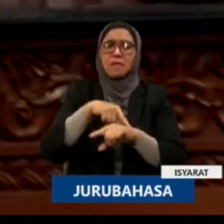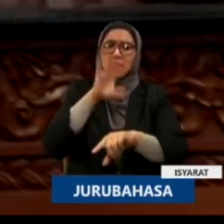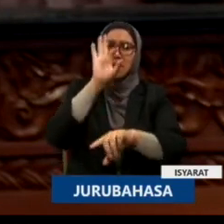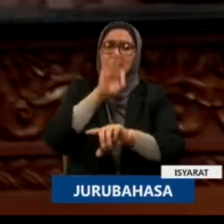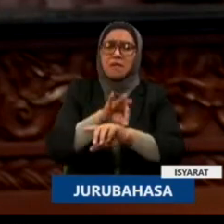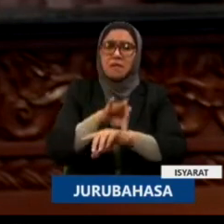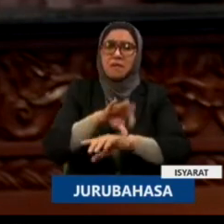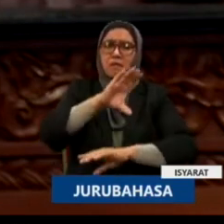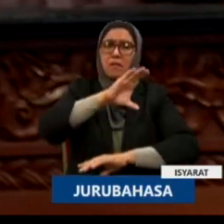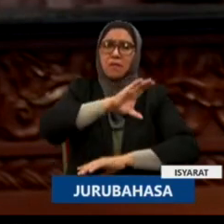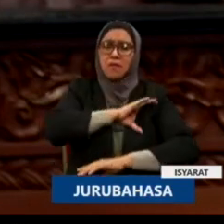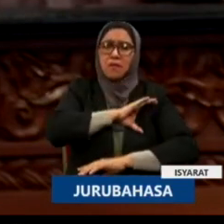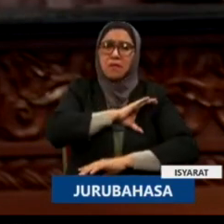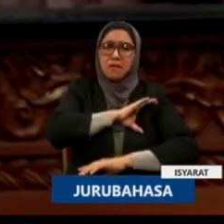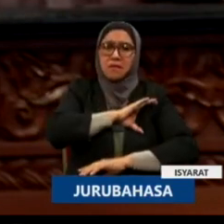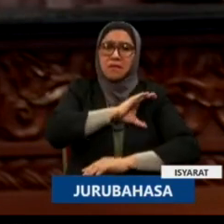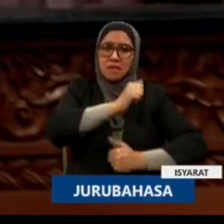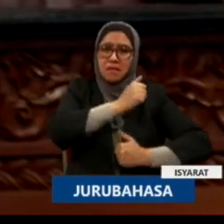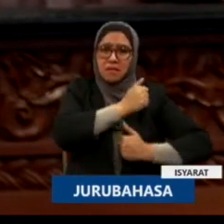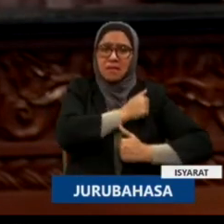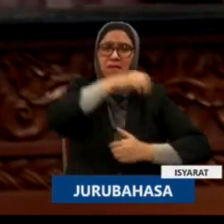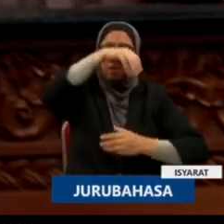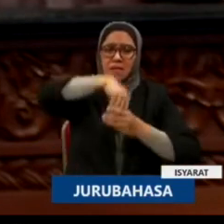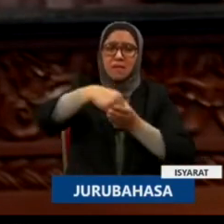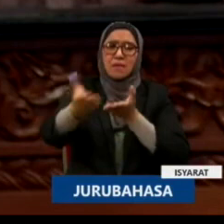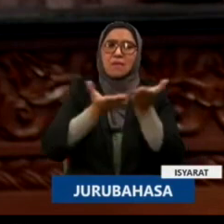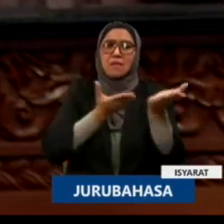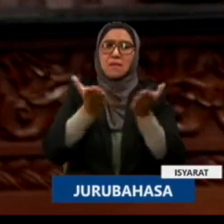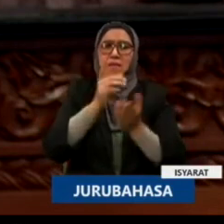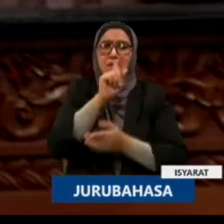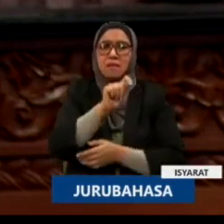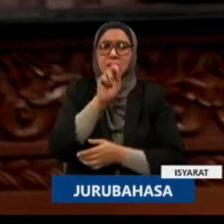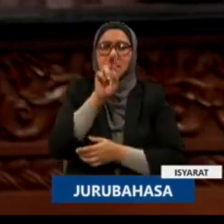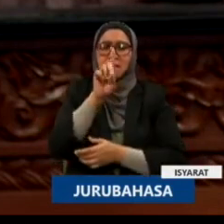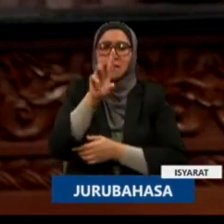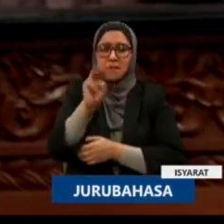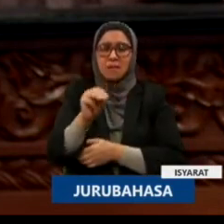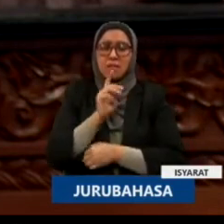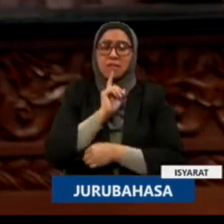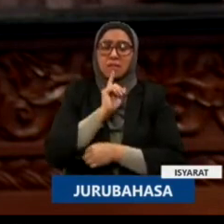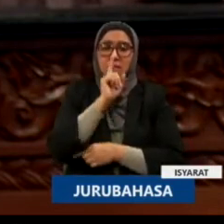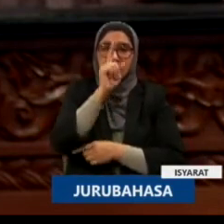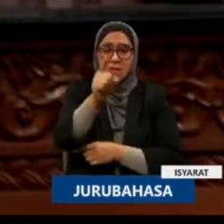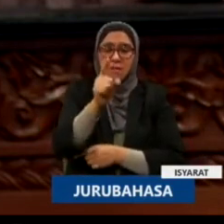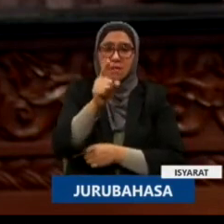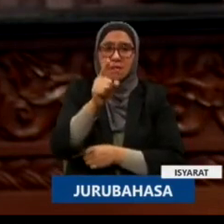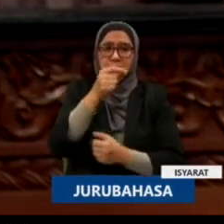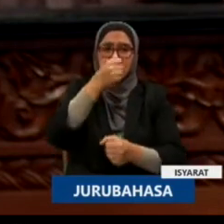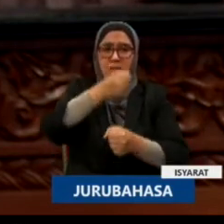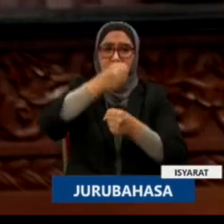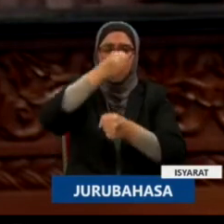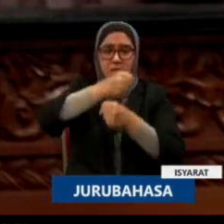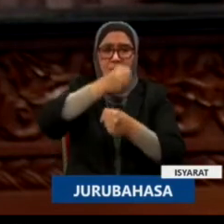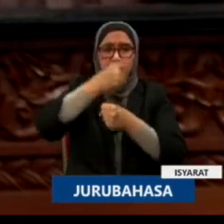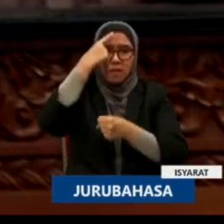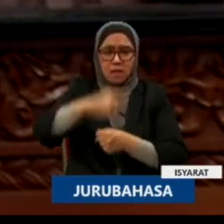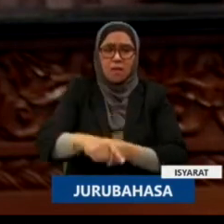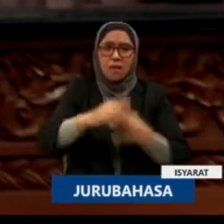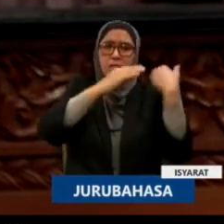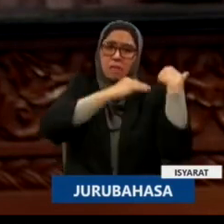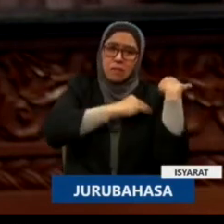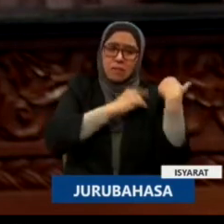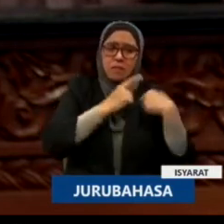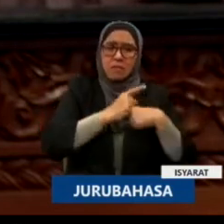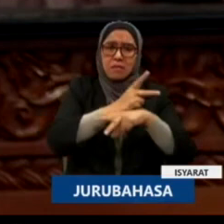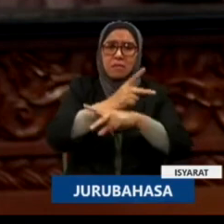pengamatan tentera udara sudah pastinya tugas-tugas anggota handal adalah untuk mengawal keselamatan pangkalan dengan